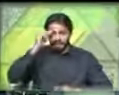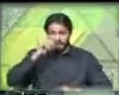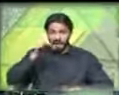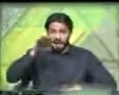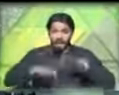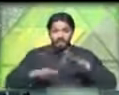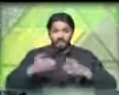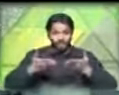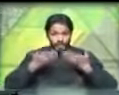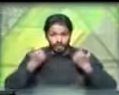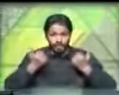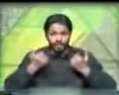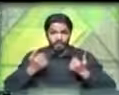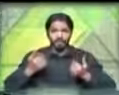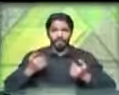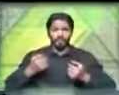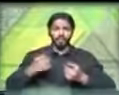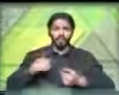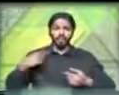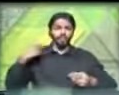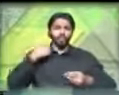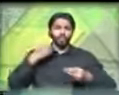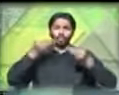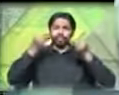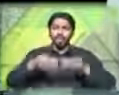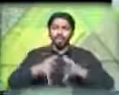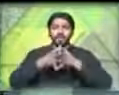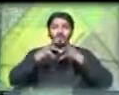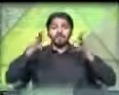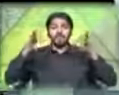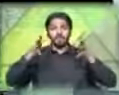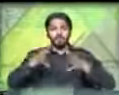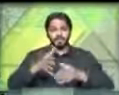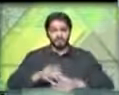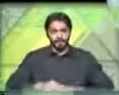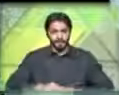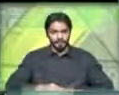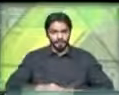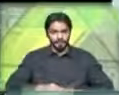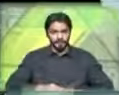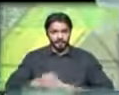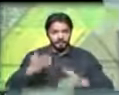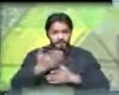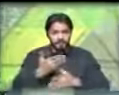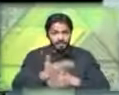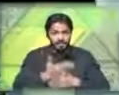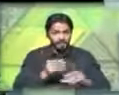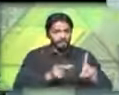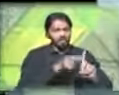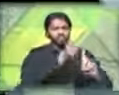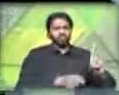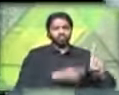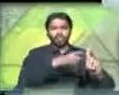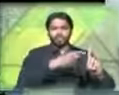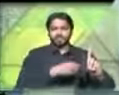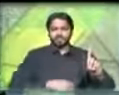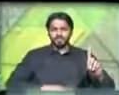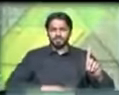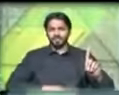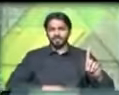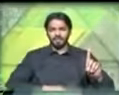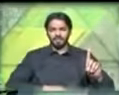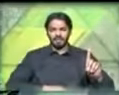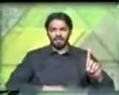وما لم يقم أمر الدنيا بالعدل لم تقم، وإن كان لصاحبها من الإيمان ما يجزى به في